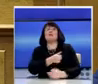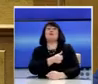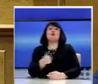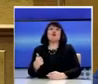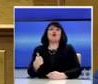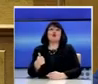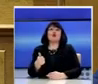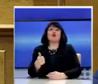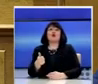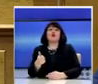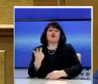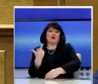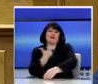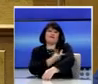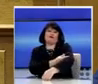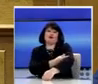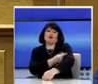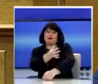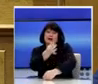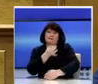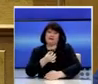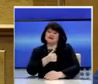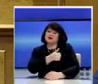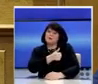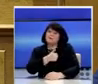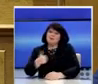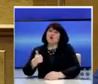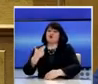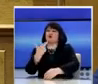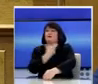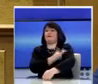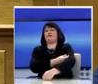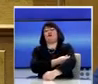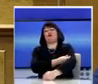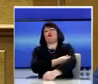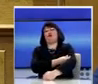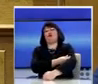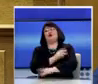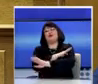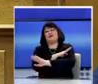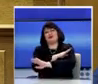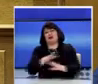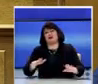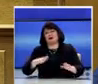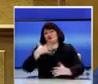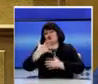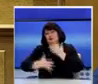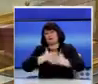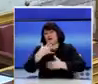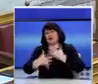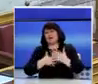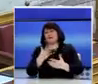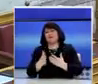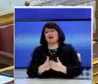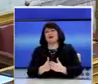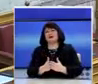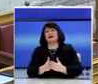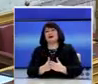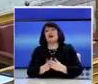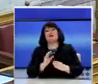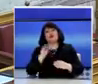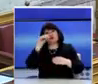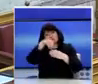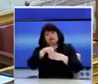μόνο με το εμβόλιο, το τονίζω, μόνο με το εμβόλιο θα τελειώσουμε αυτή την περιπέτεια, να τη δίνατε και στην